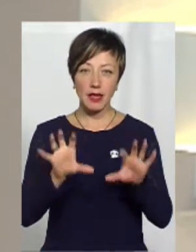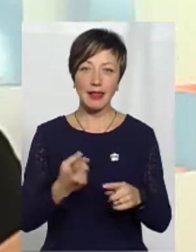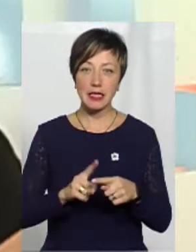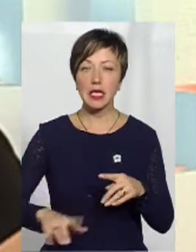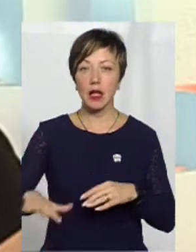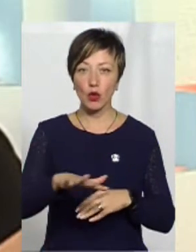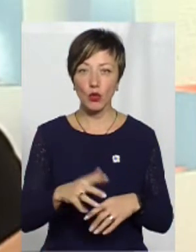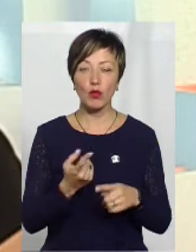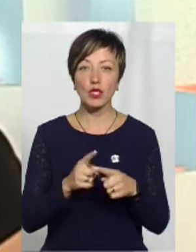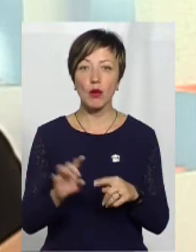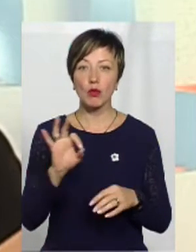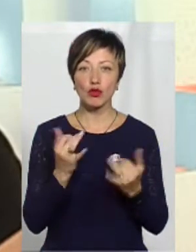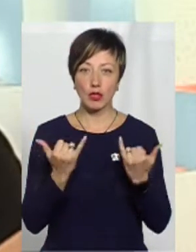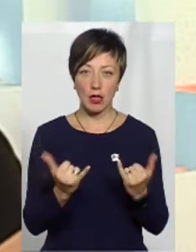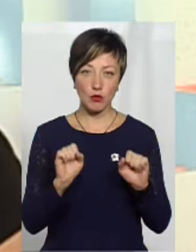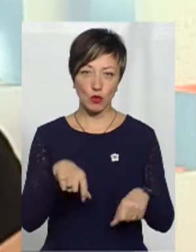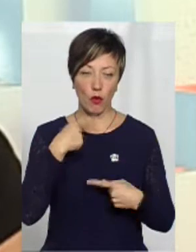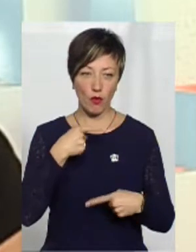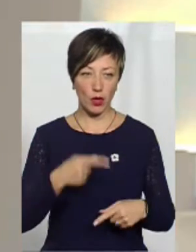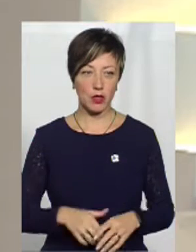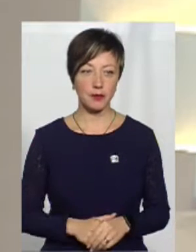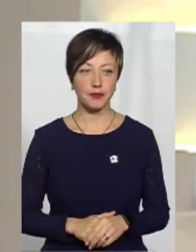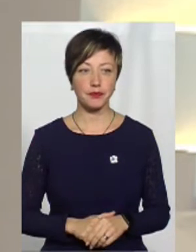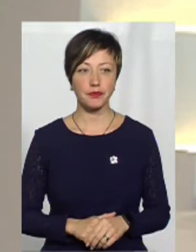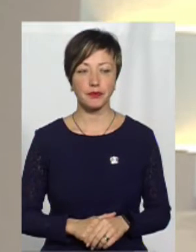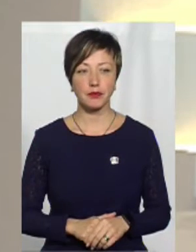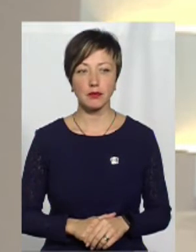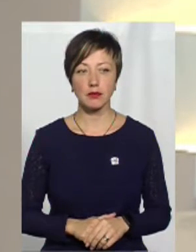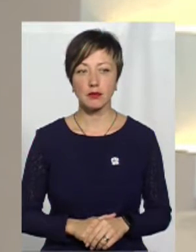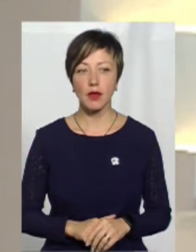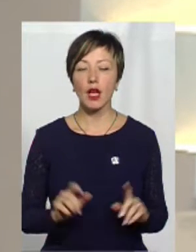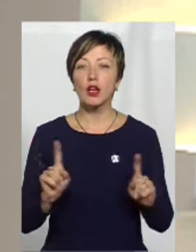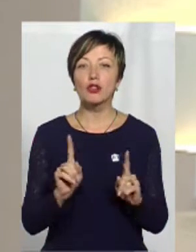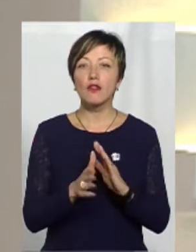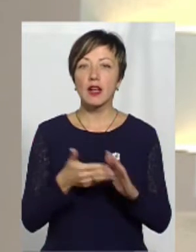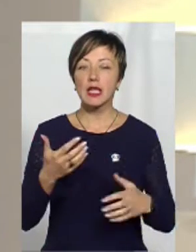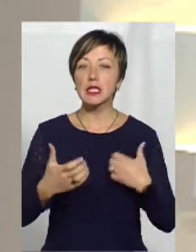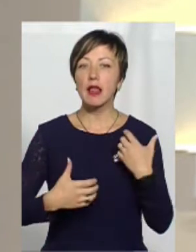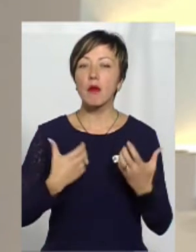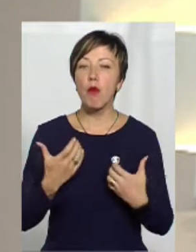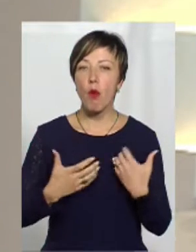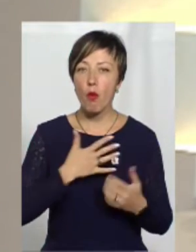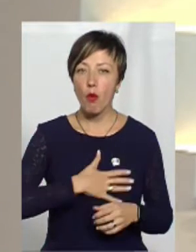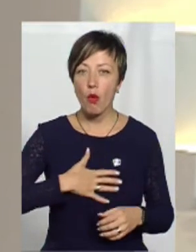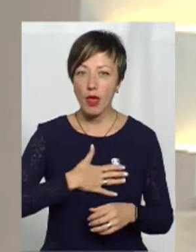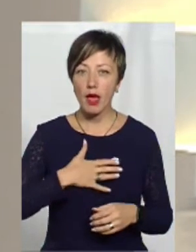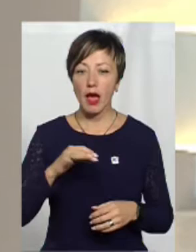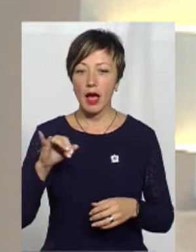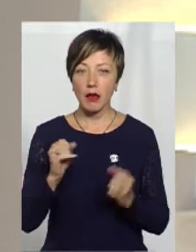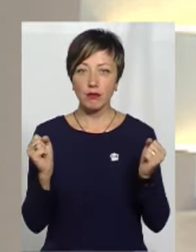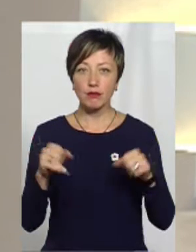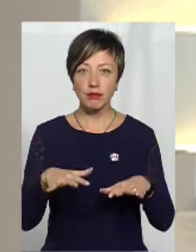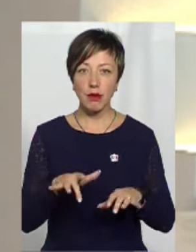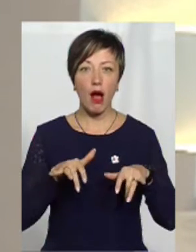те, про що ми зараз можемо говорити. Пані Валентино, що ж викликало занепокоєння і покликало, зрештою, на